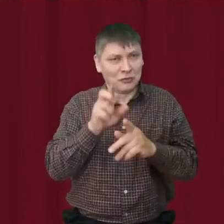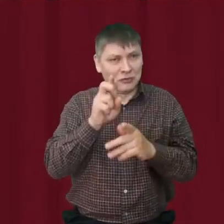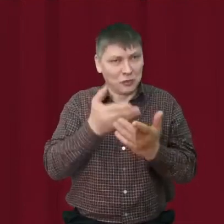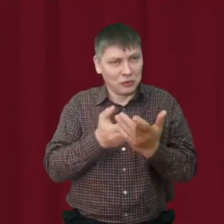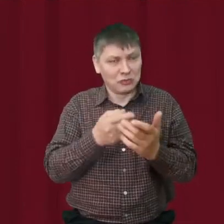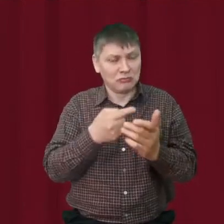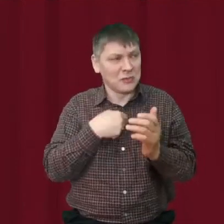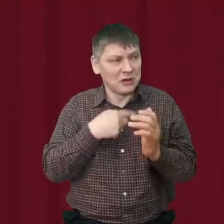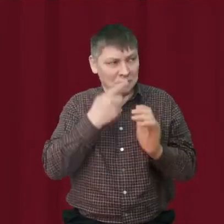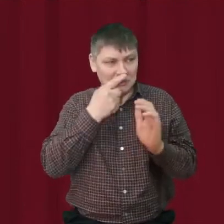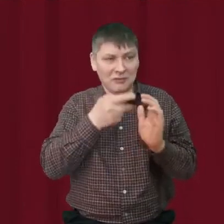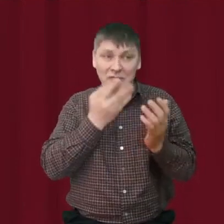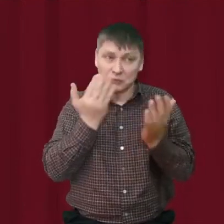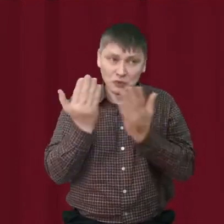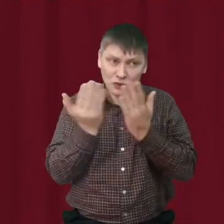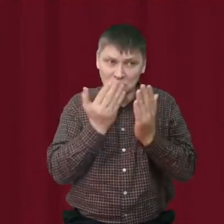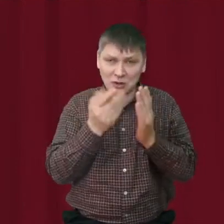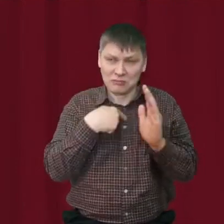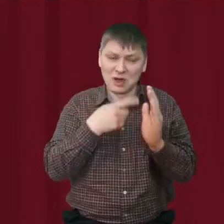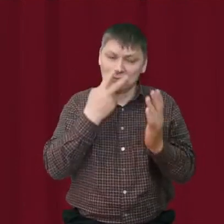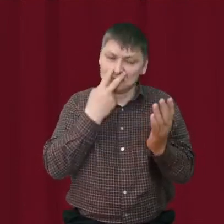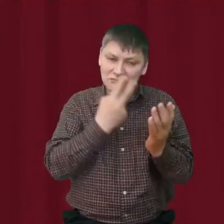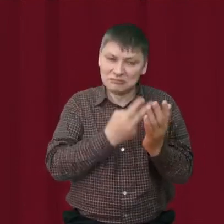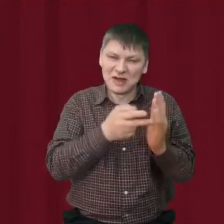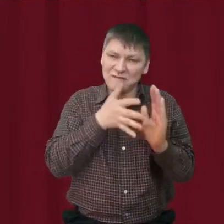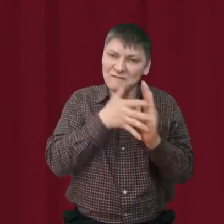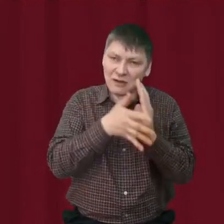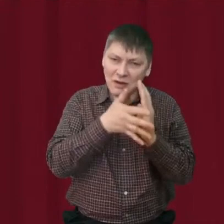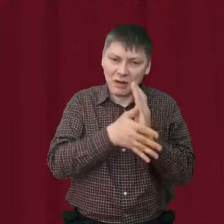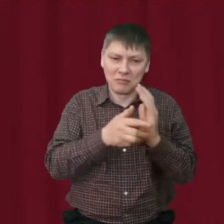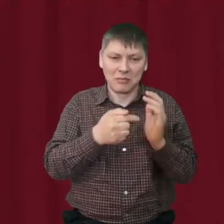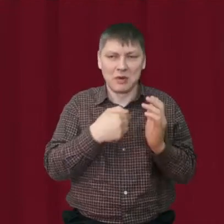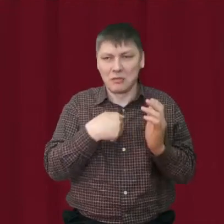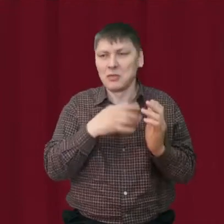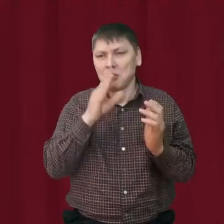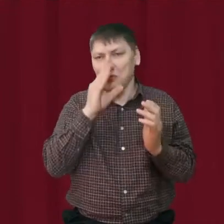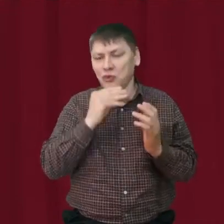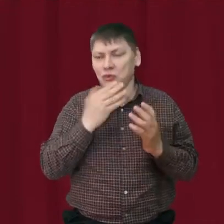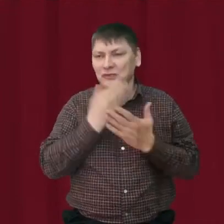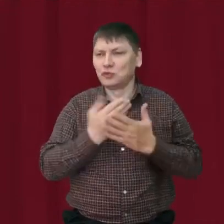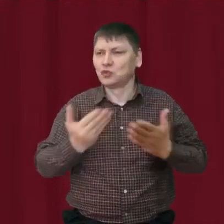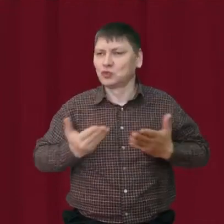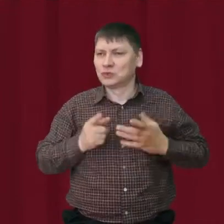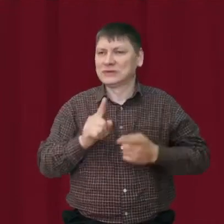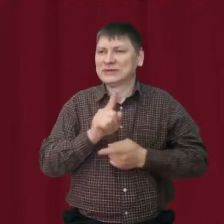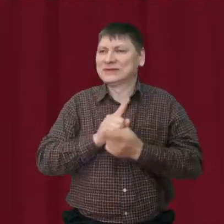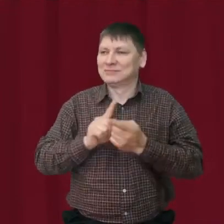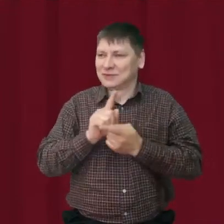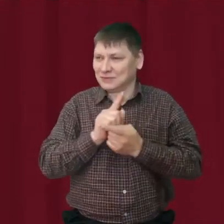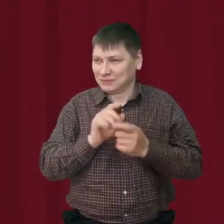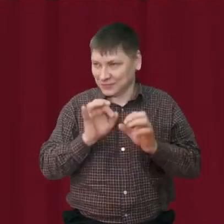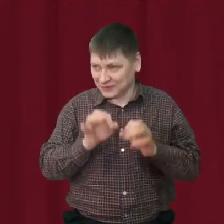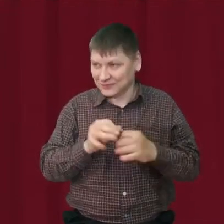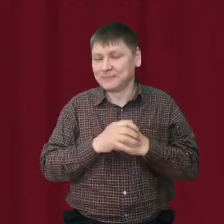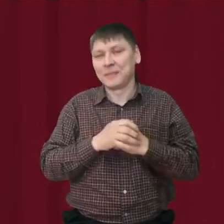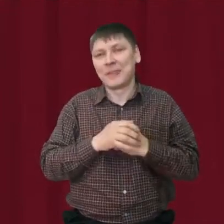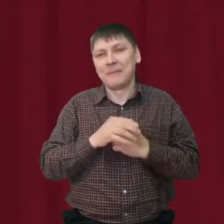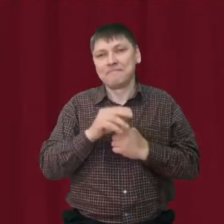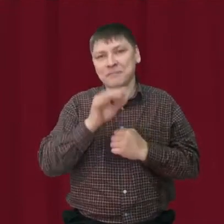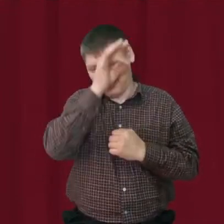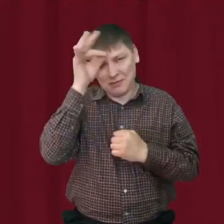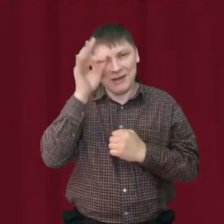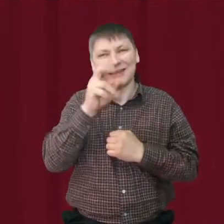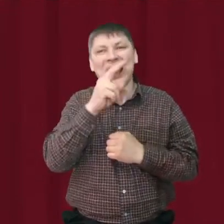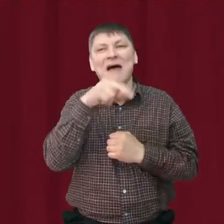написано, мы с вами меняем и преображаем нашу жизнь. Царь Давид, описывая человека, который